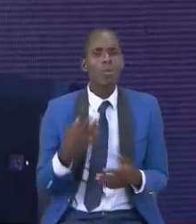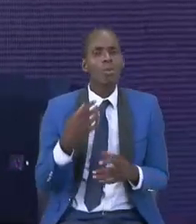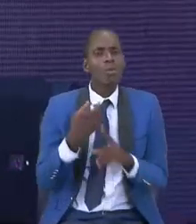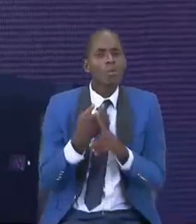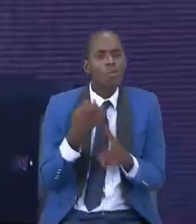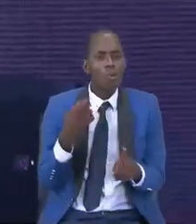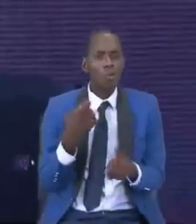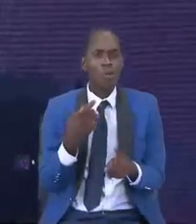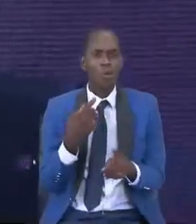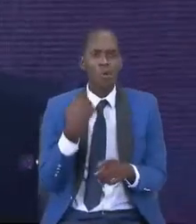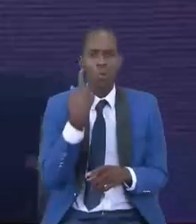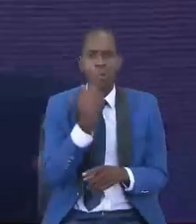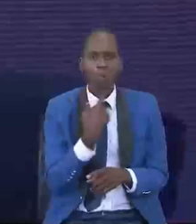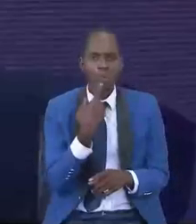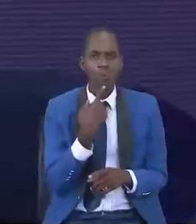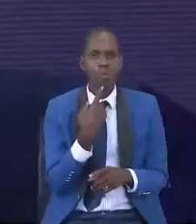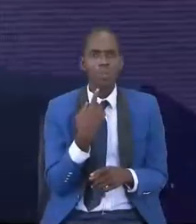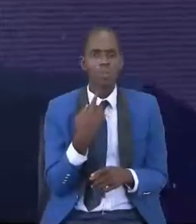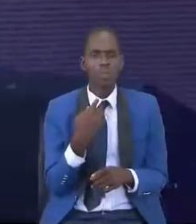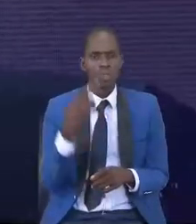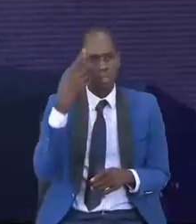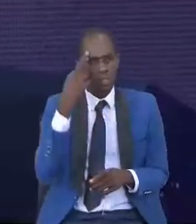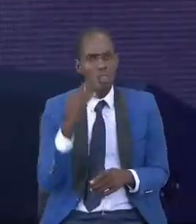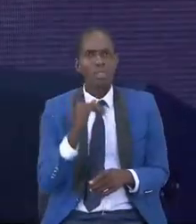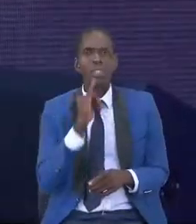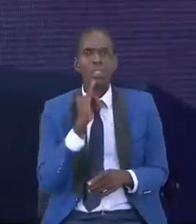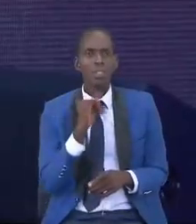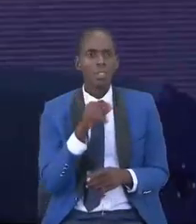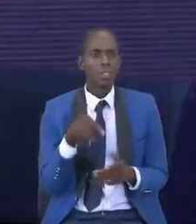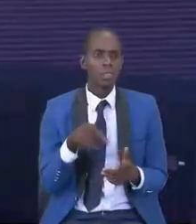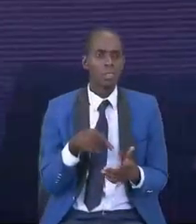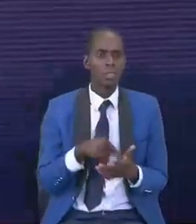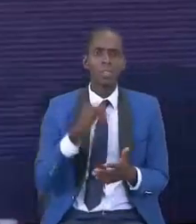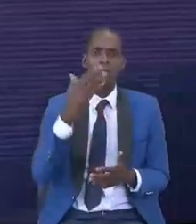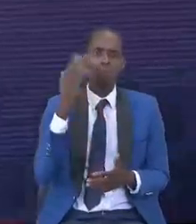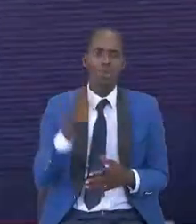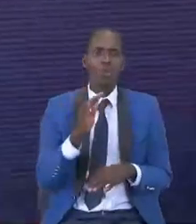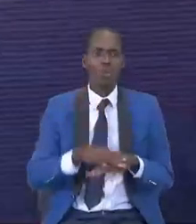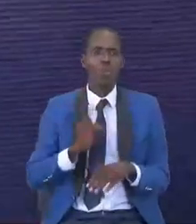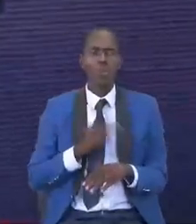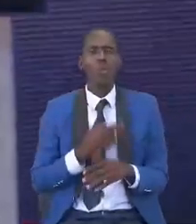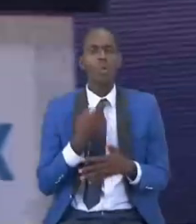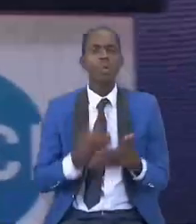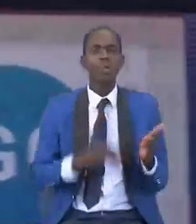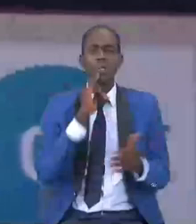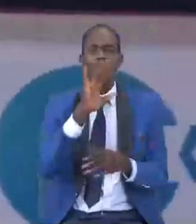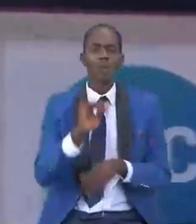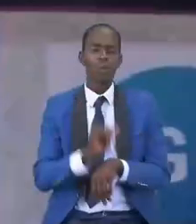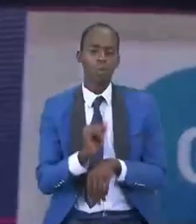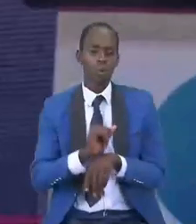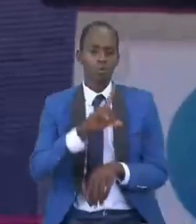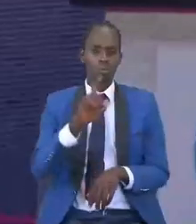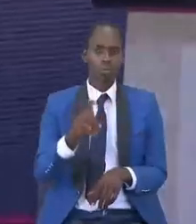Quelles sont tes affaires? Et d'où viens-tu? Frères et sœurs, chers